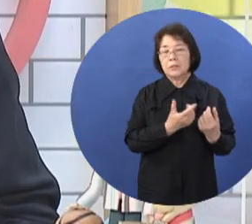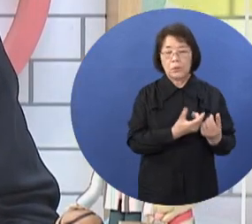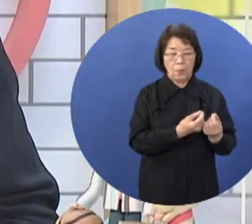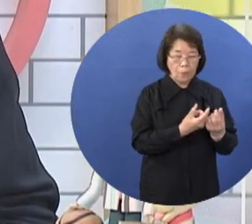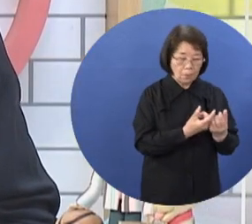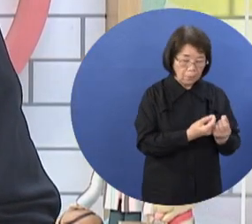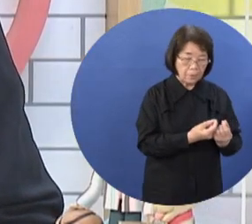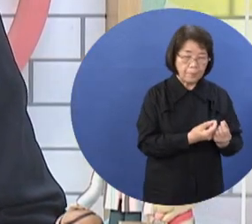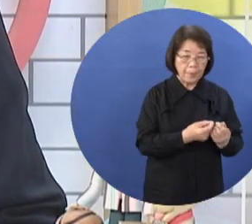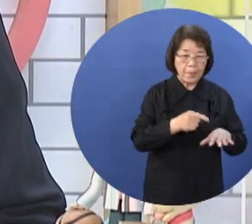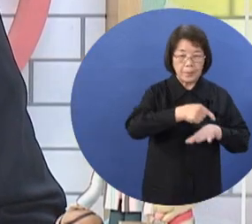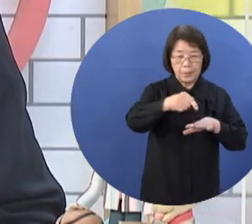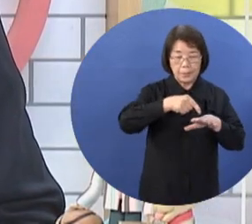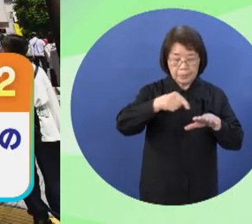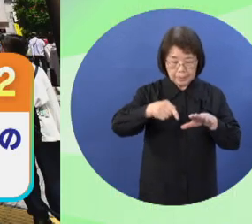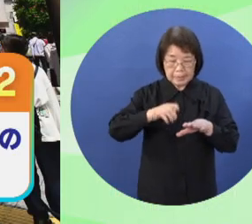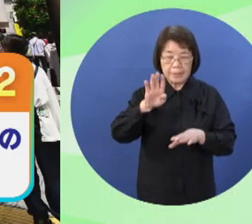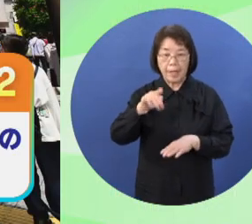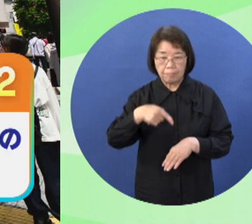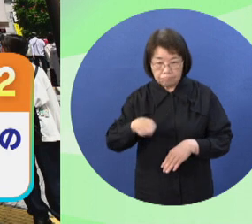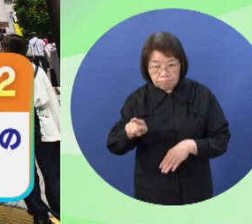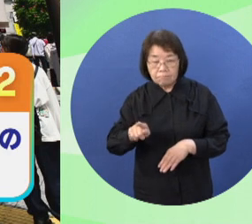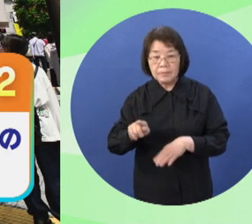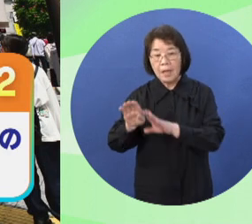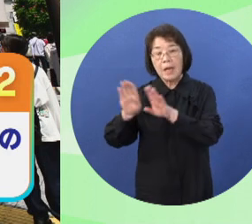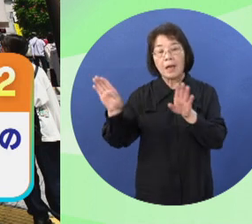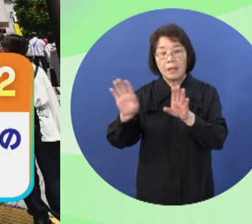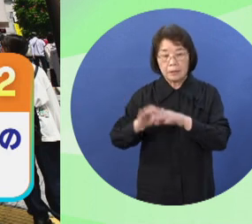の宇都宮で行われまして、これもね、